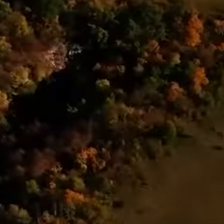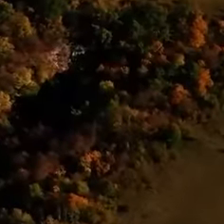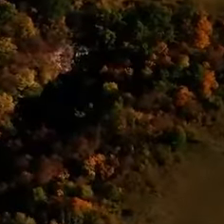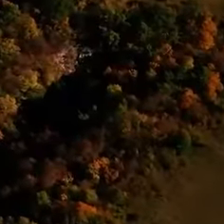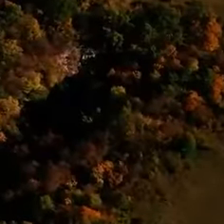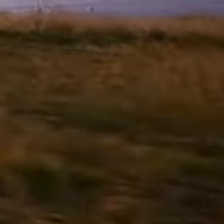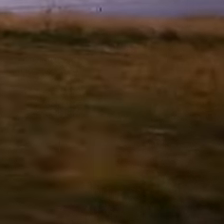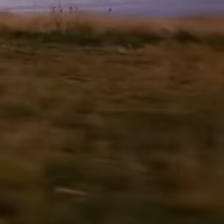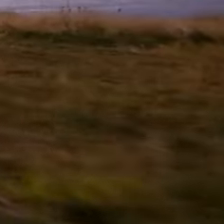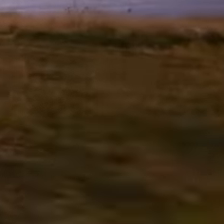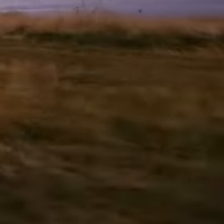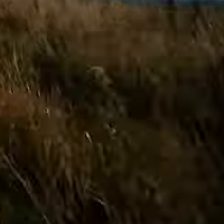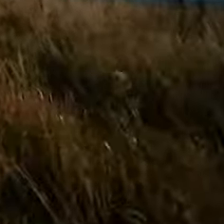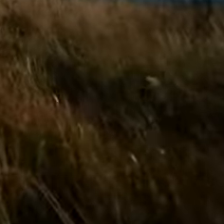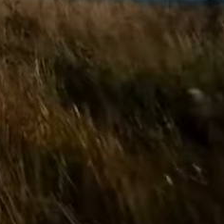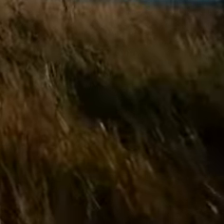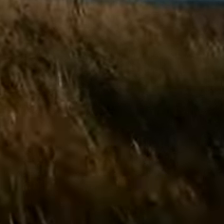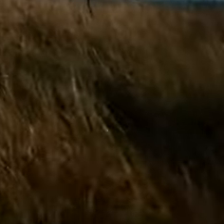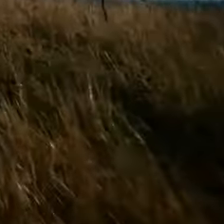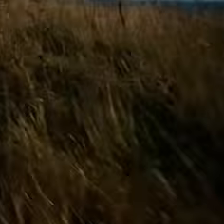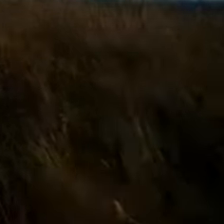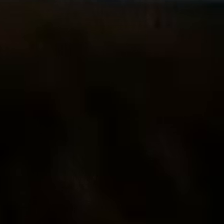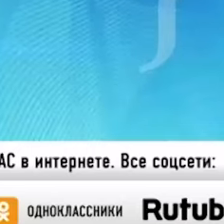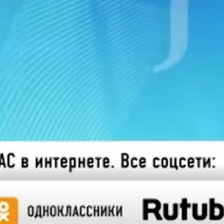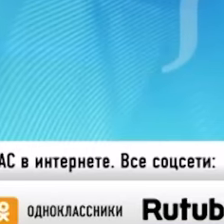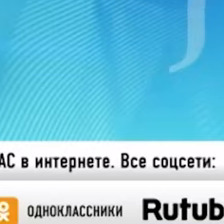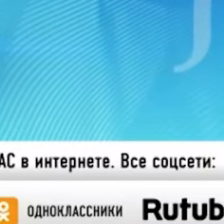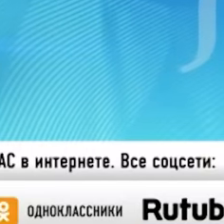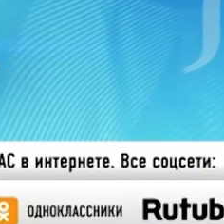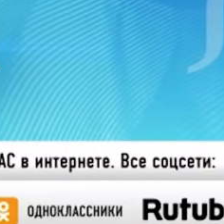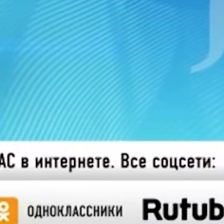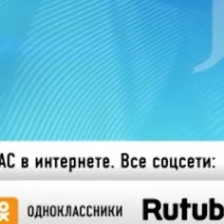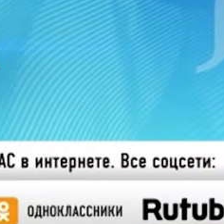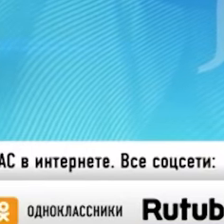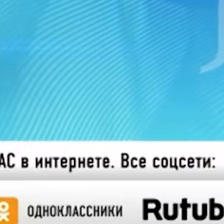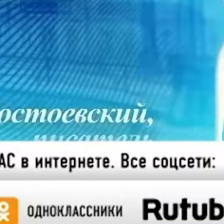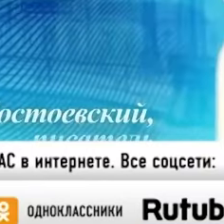Святыни России с Антоном и Викторией Макарскими.